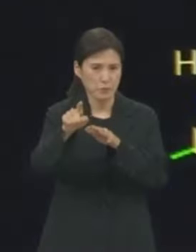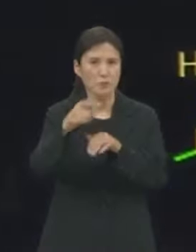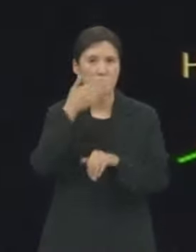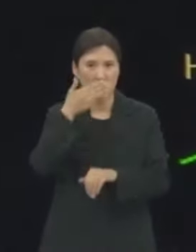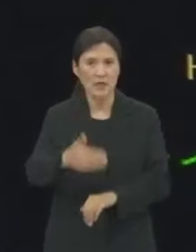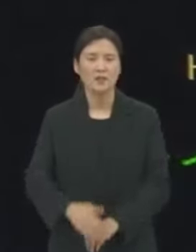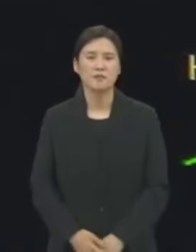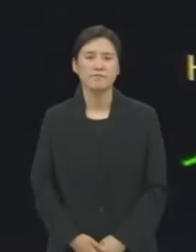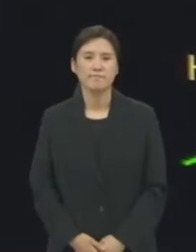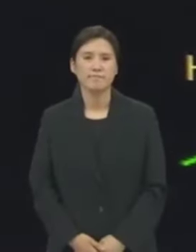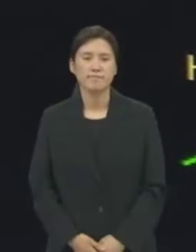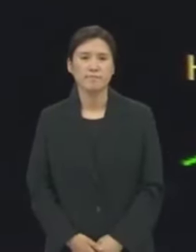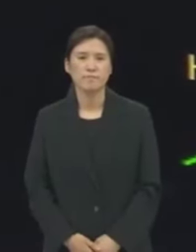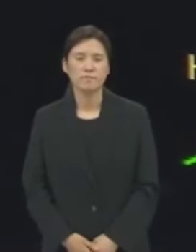제기되고 있습니다